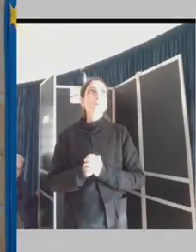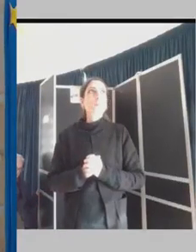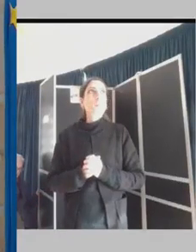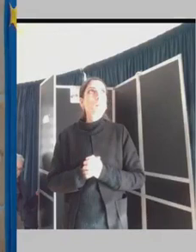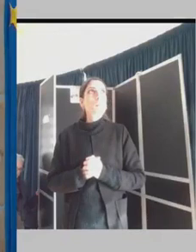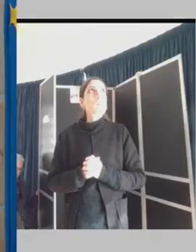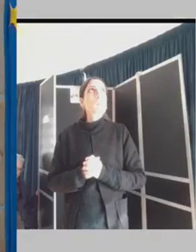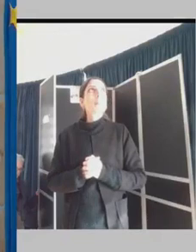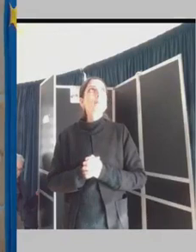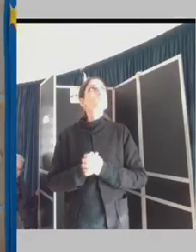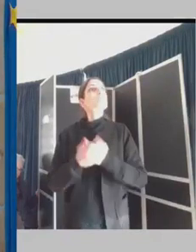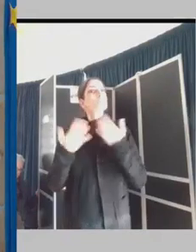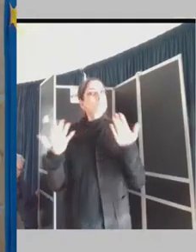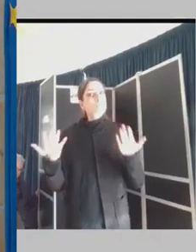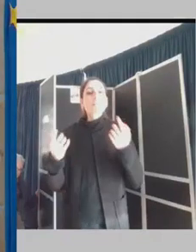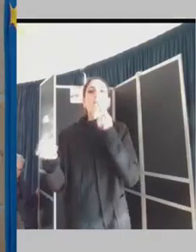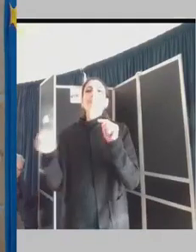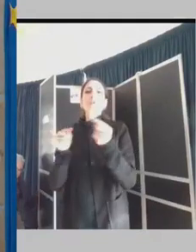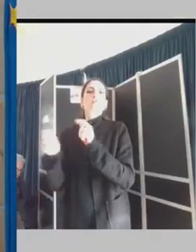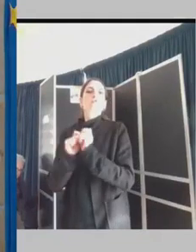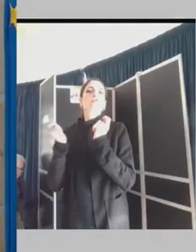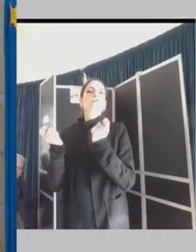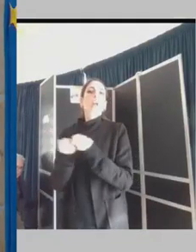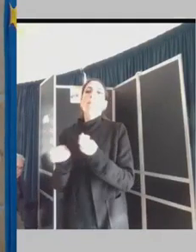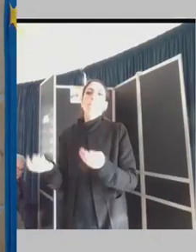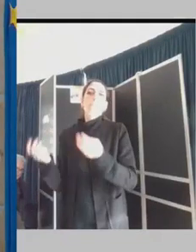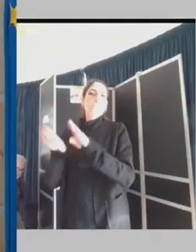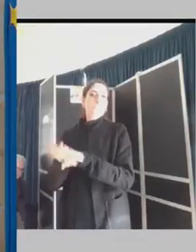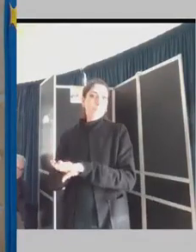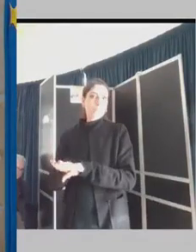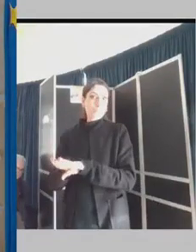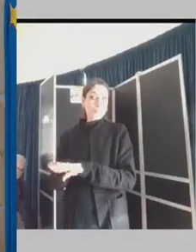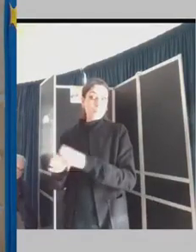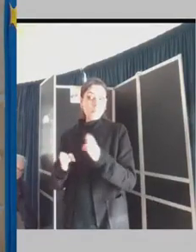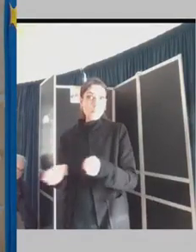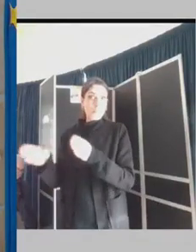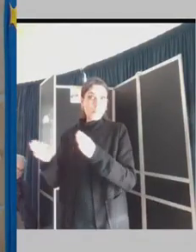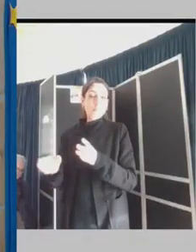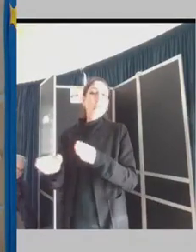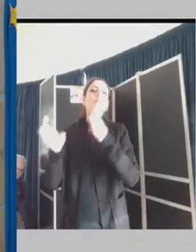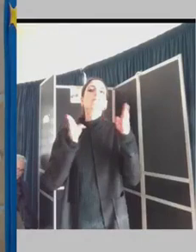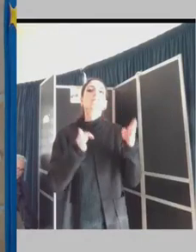questo punto chiudiamo la discussione generale, procediamo a questo punto